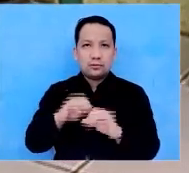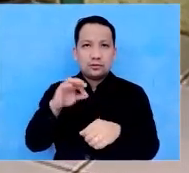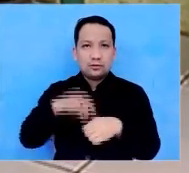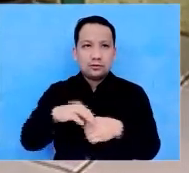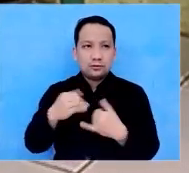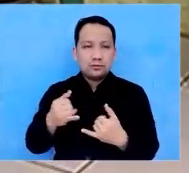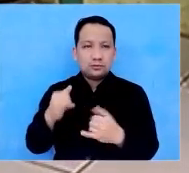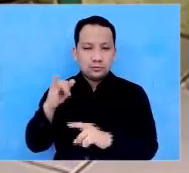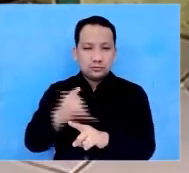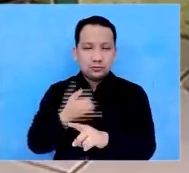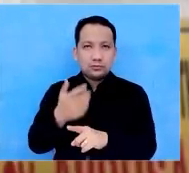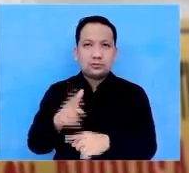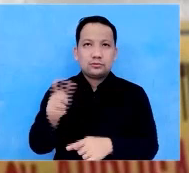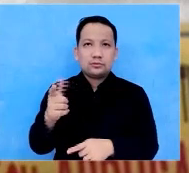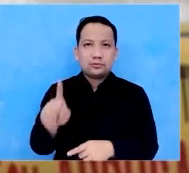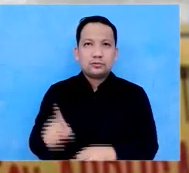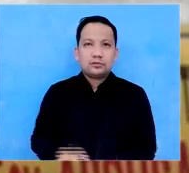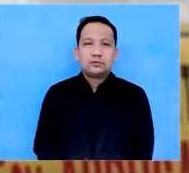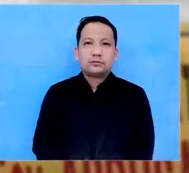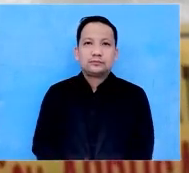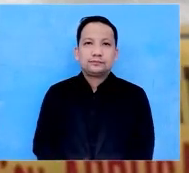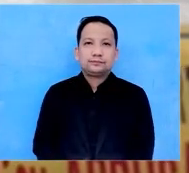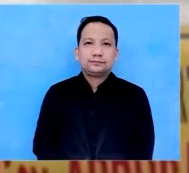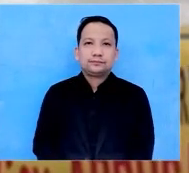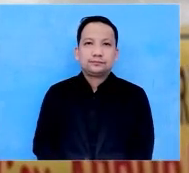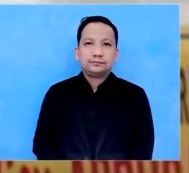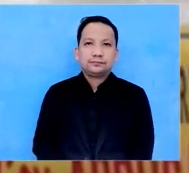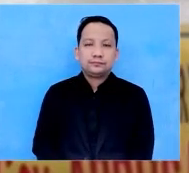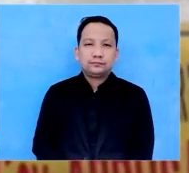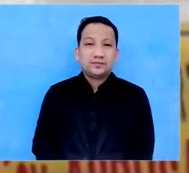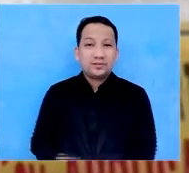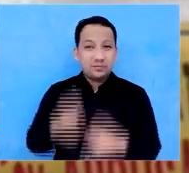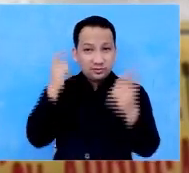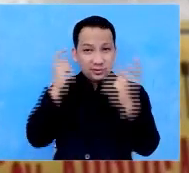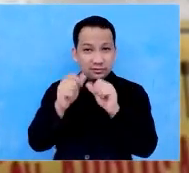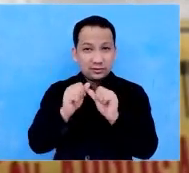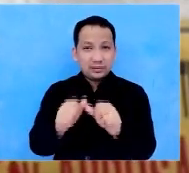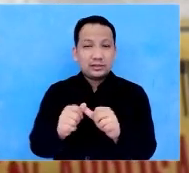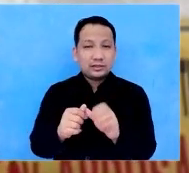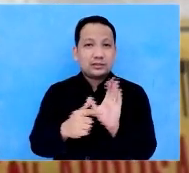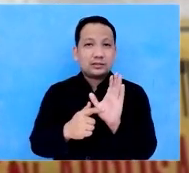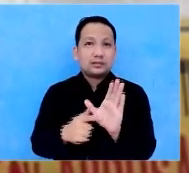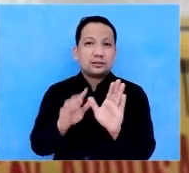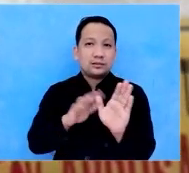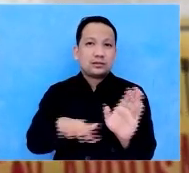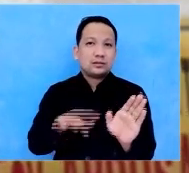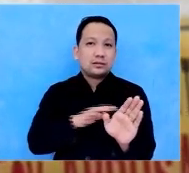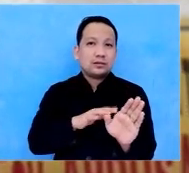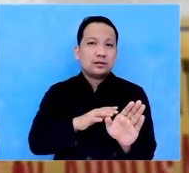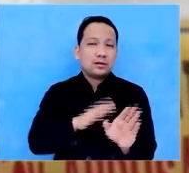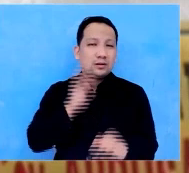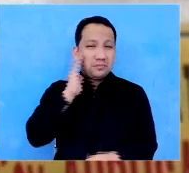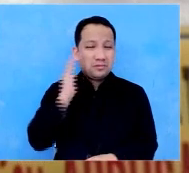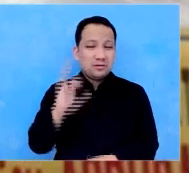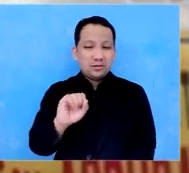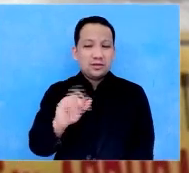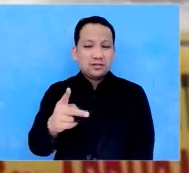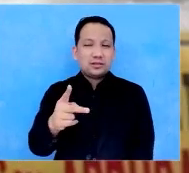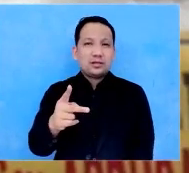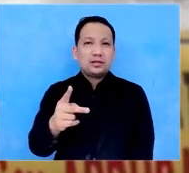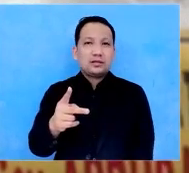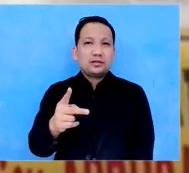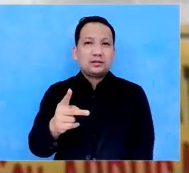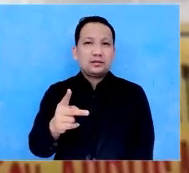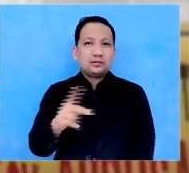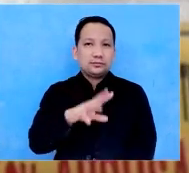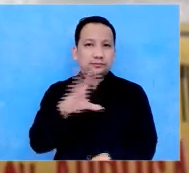sa January 31. We are targeting kasi yung mga kabataan kasi alam natin yung SK sabay